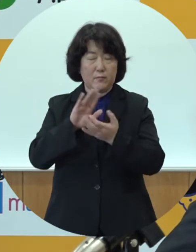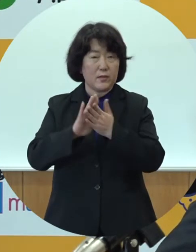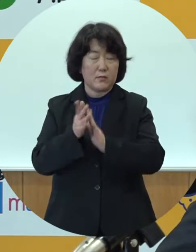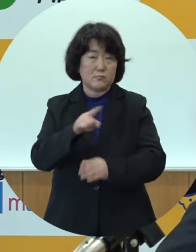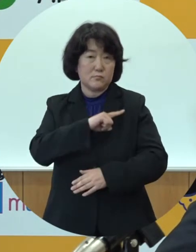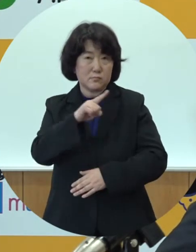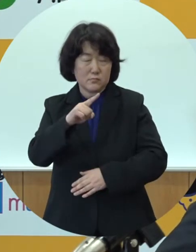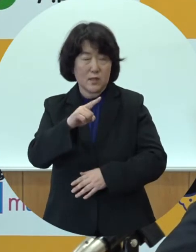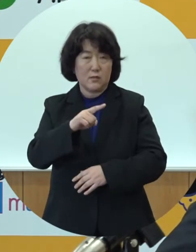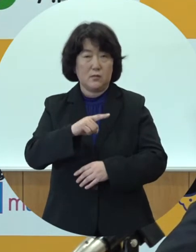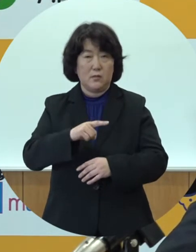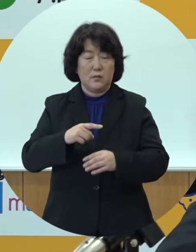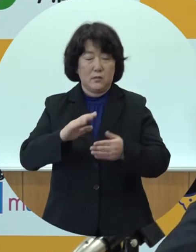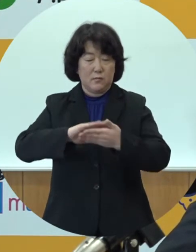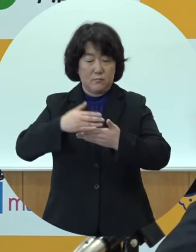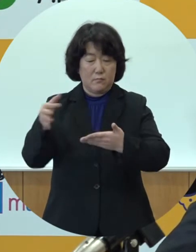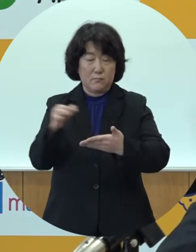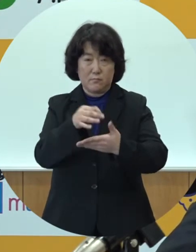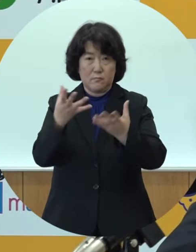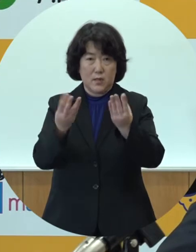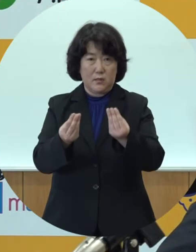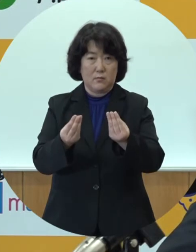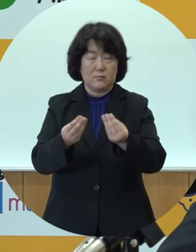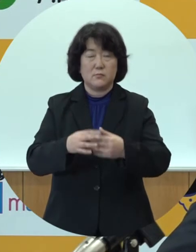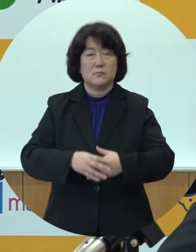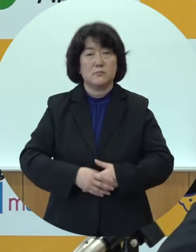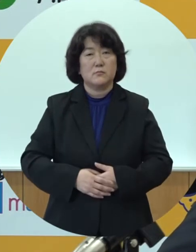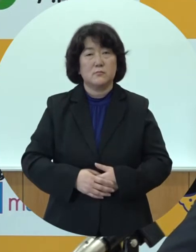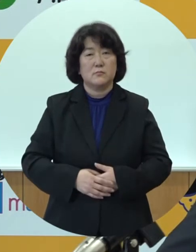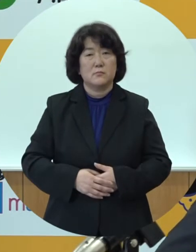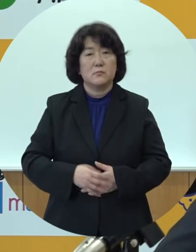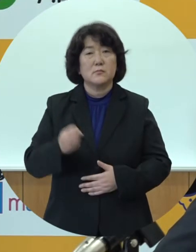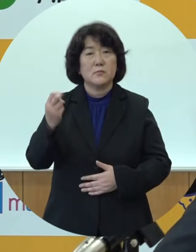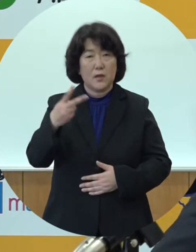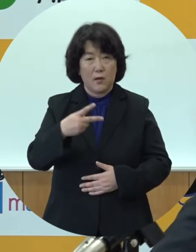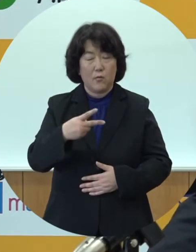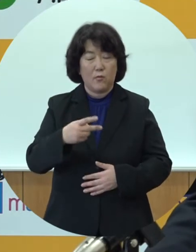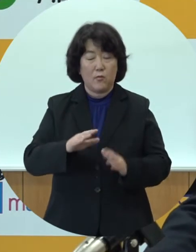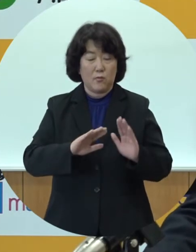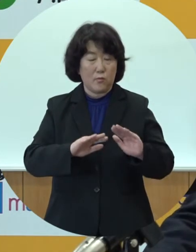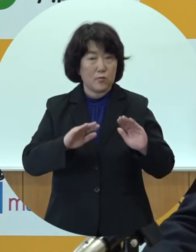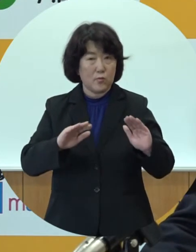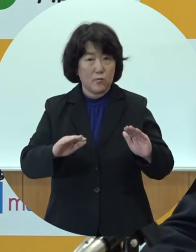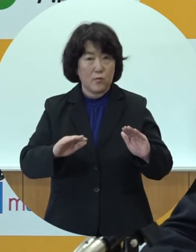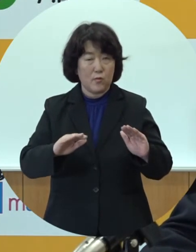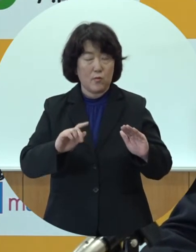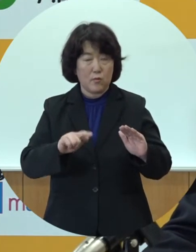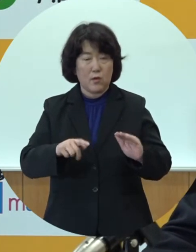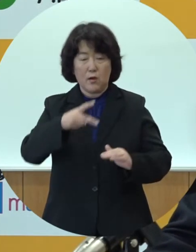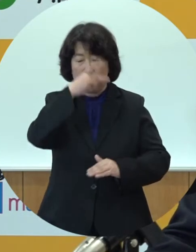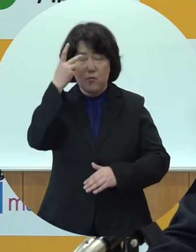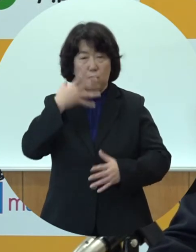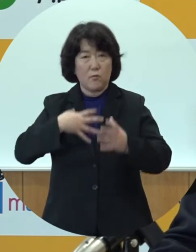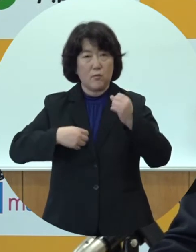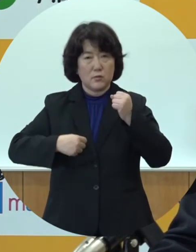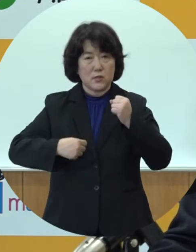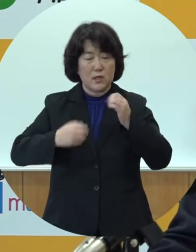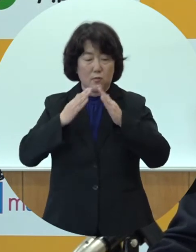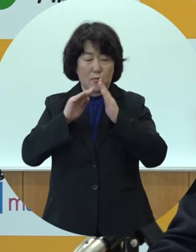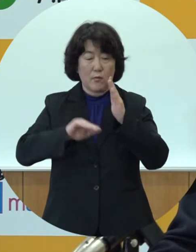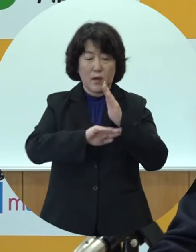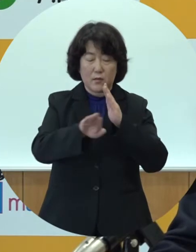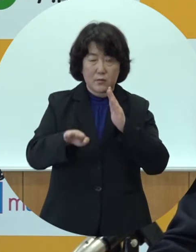口座に振り込みをさせていただいております。なおお子様が高校生の世代のみの方、